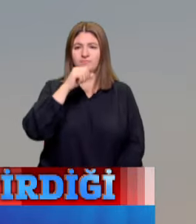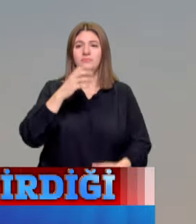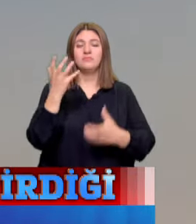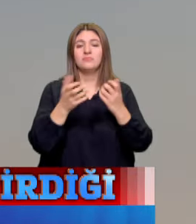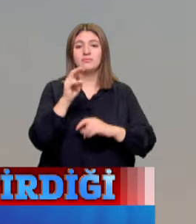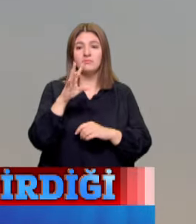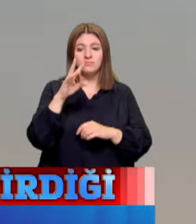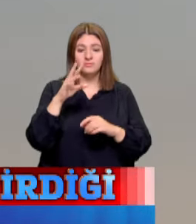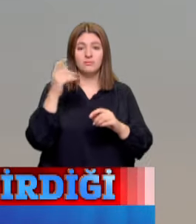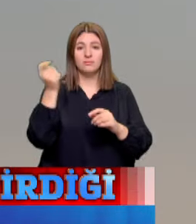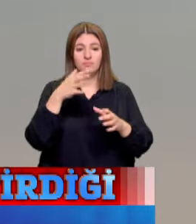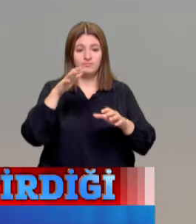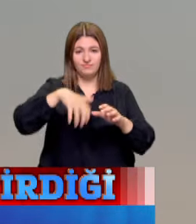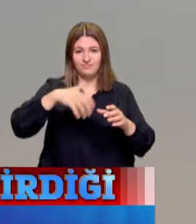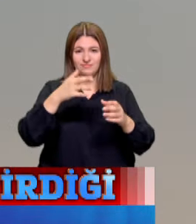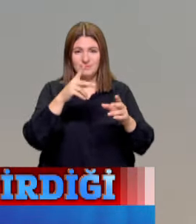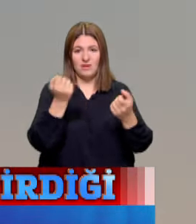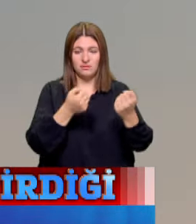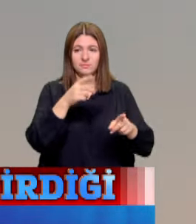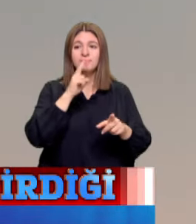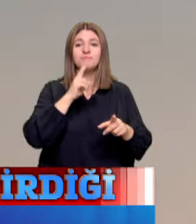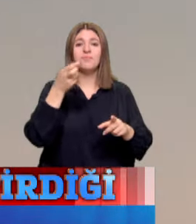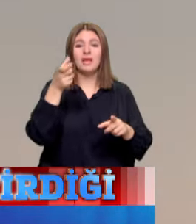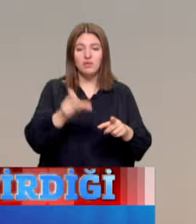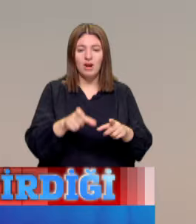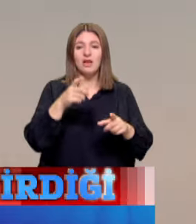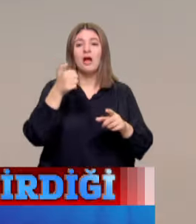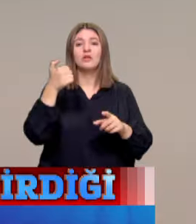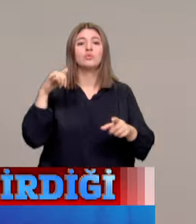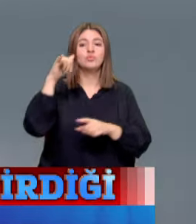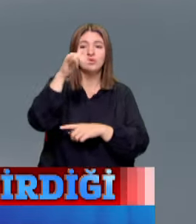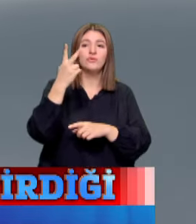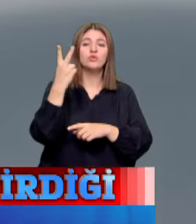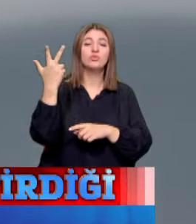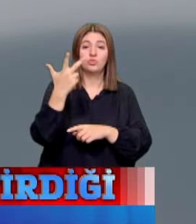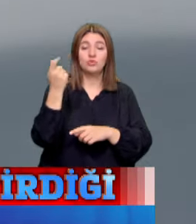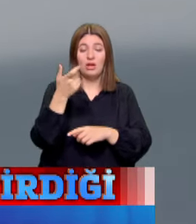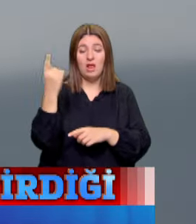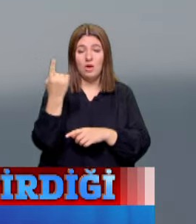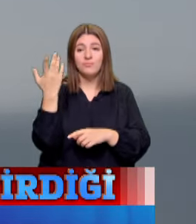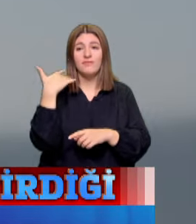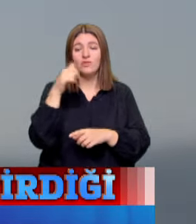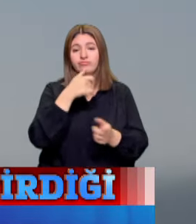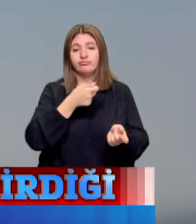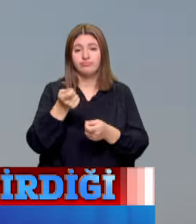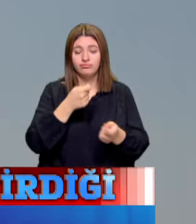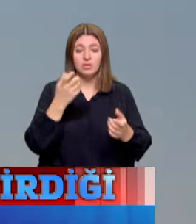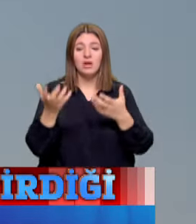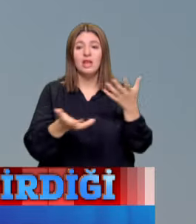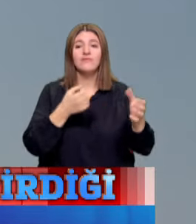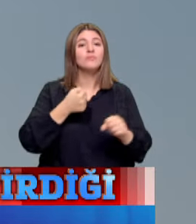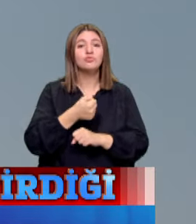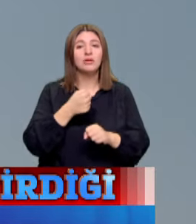Alevlere 25 arazöz, 10 tanker ve 200 personel karadan, 6 uçak ve 3 helikopter de havadan müdahale etti.